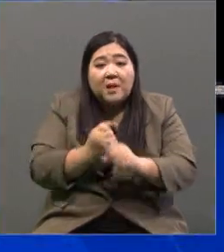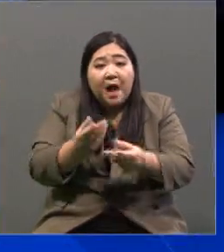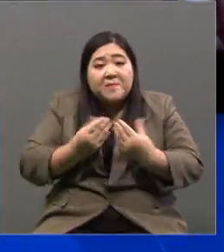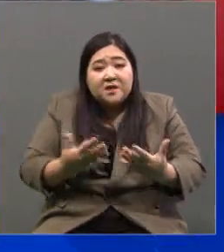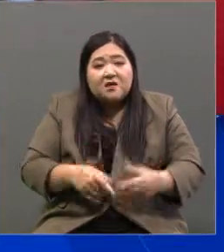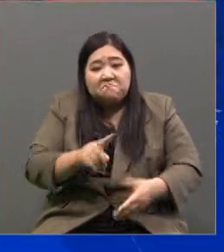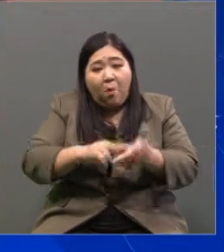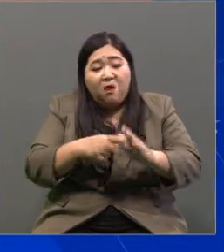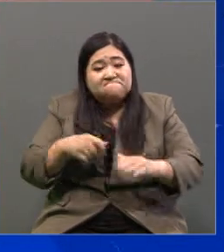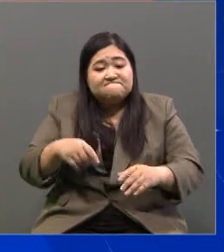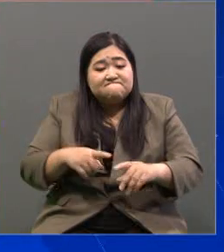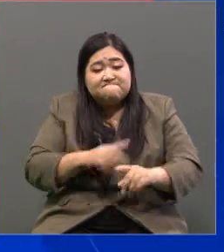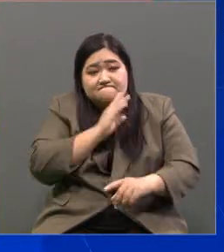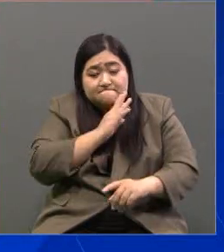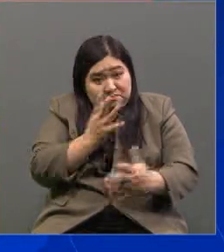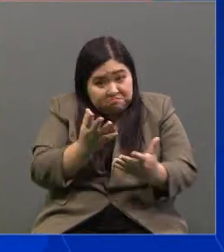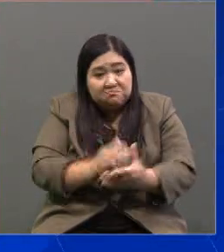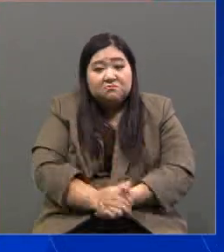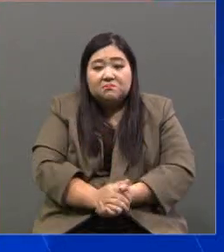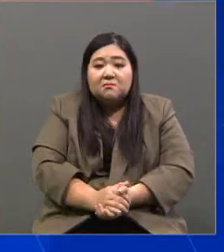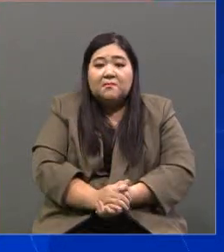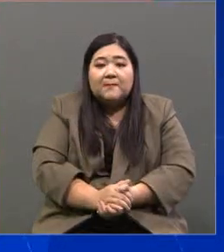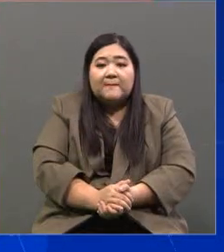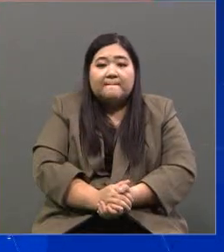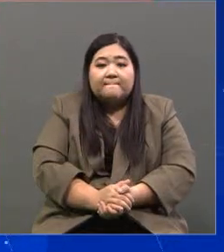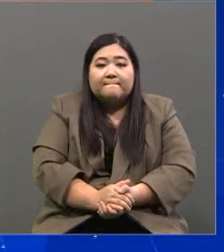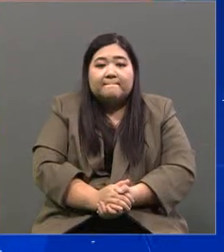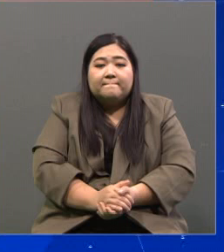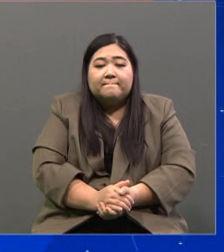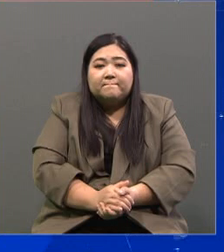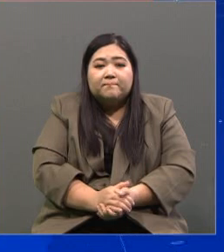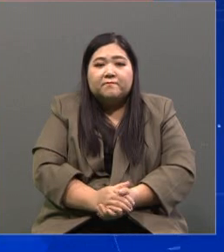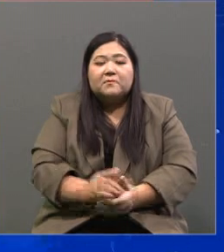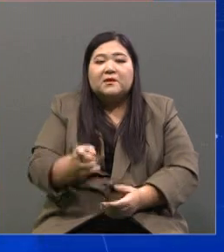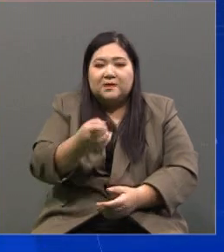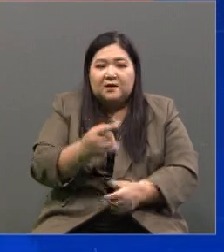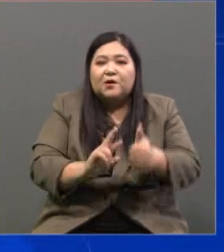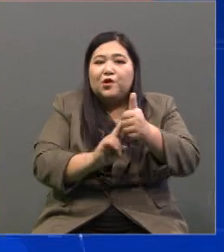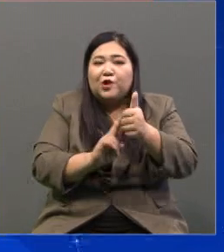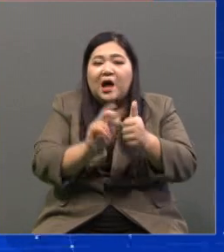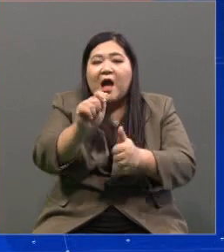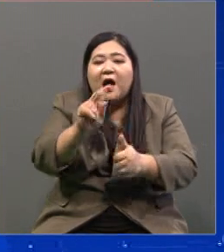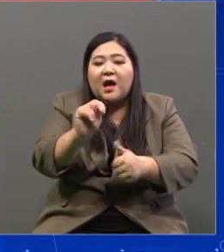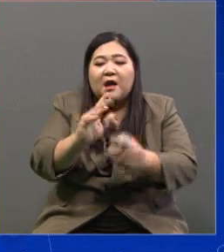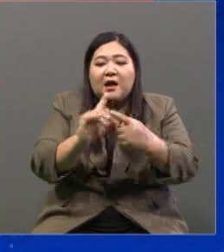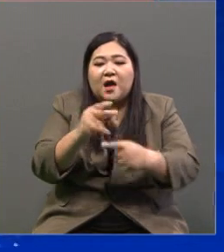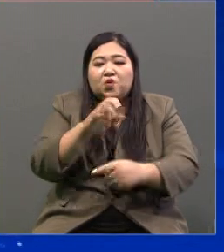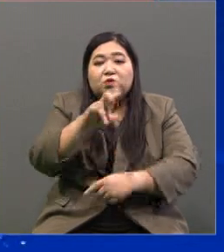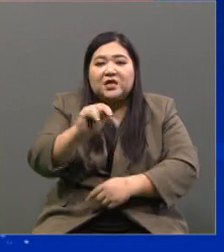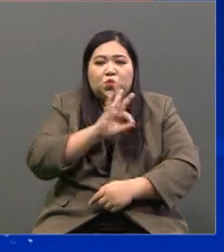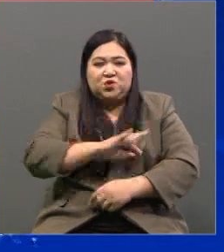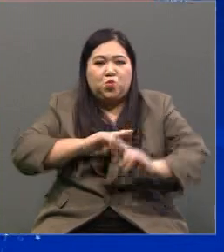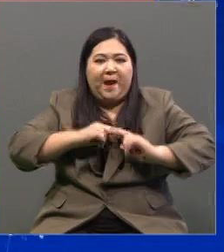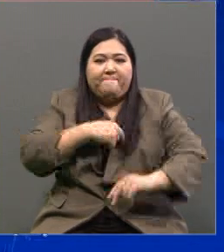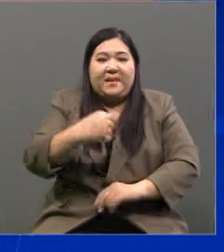อันนี้ก็ถือว่าเป็นการประกาศกันอย่างชัดเจนนะสำหรับคุณอนุทินที่พร้อมจะเป็นนายกรัฐมนตรีนั่นหมายความว่ามีความมั่นอกมั่นใจส